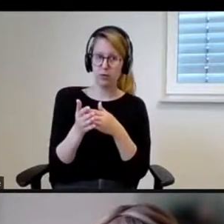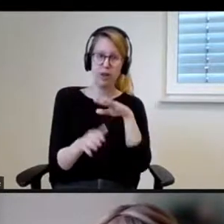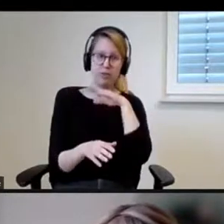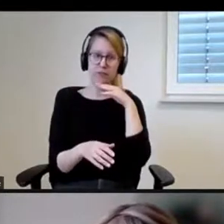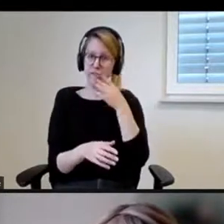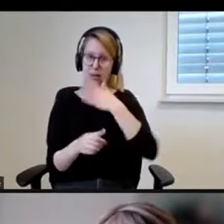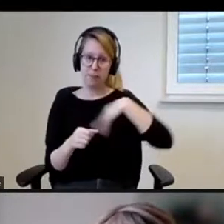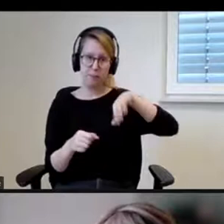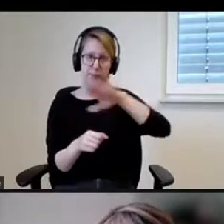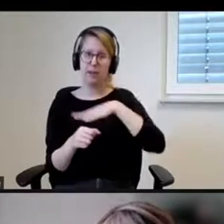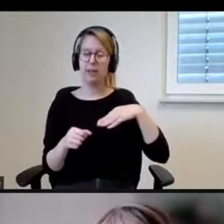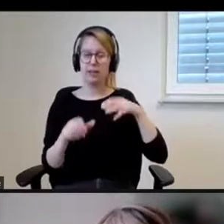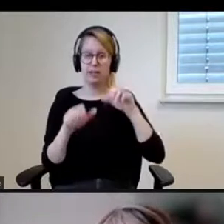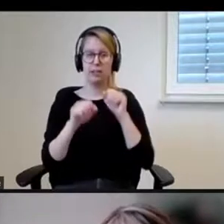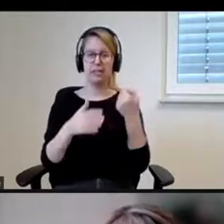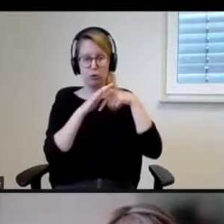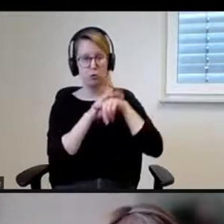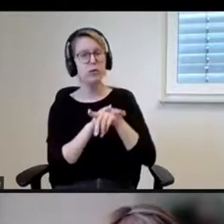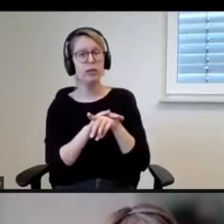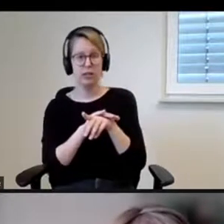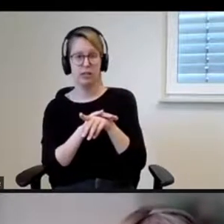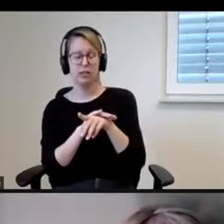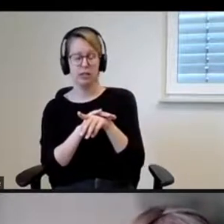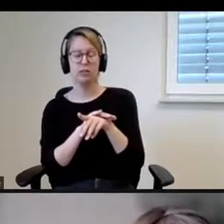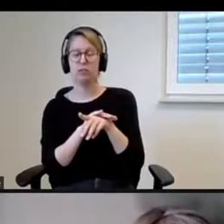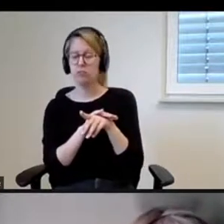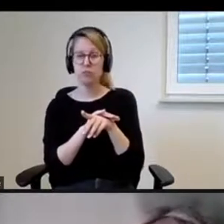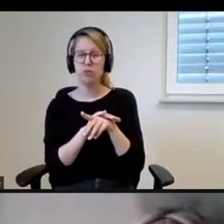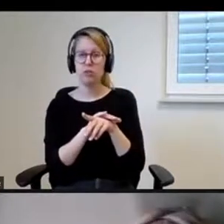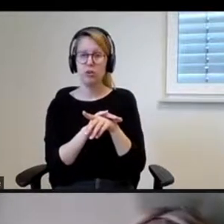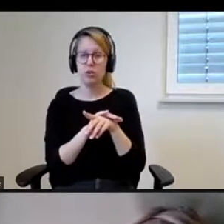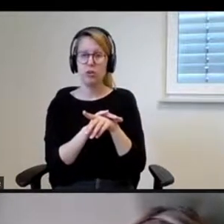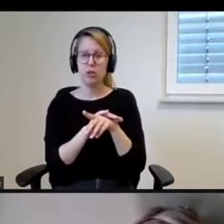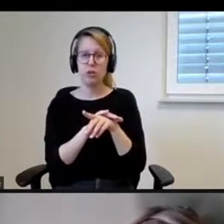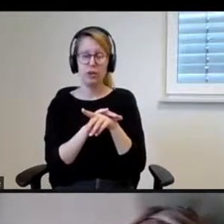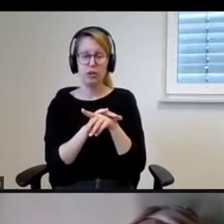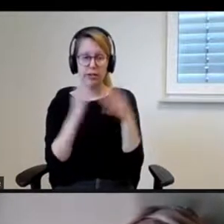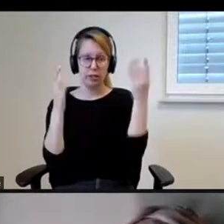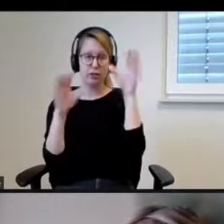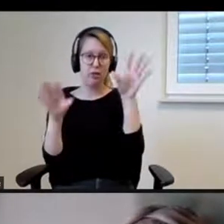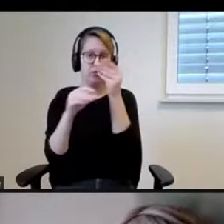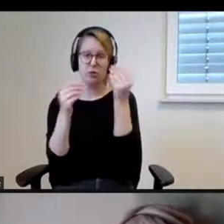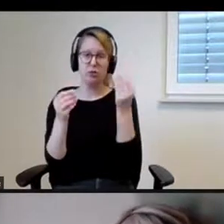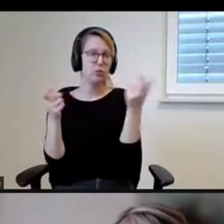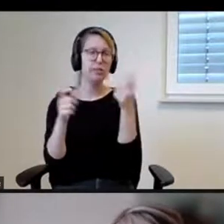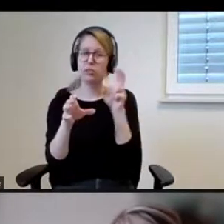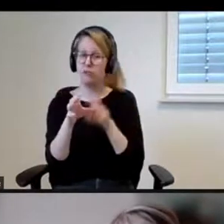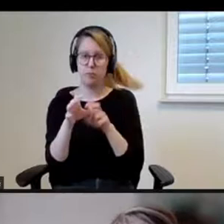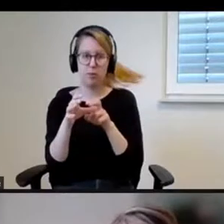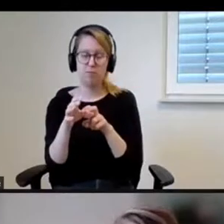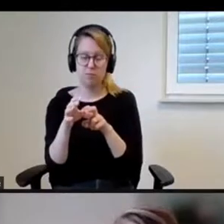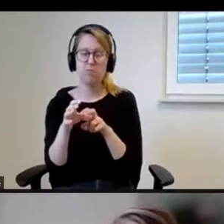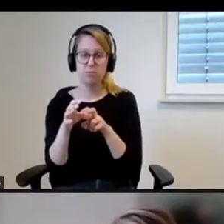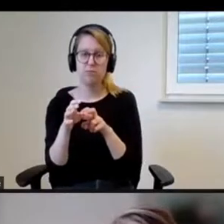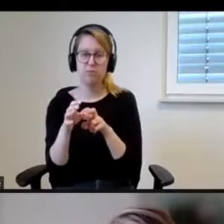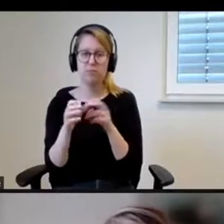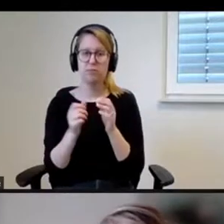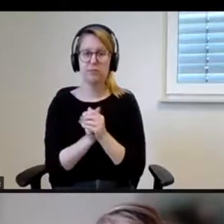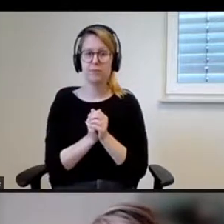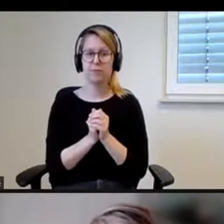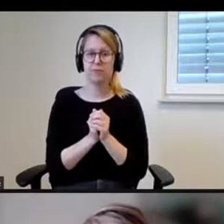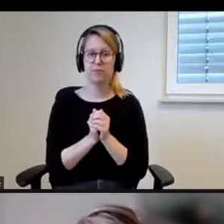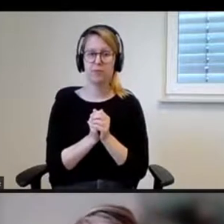die Accessibilität kriegen, die sie brauchen, für um gesellschaftlichen, um beruflichen und privaten